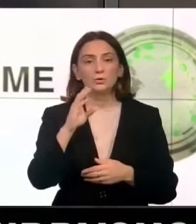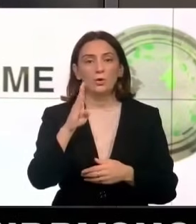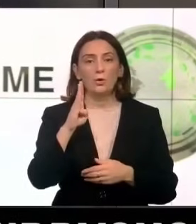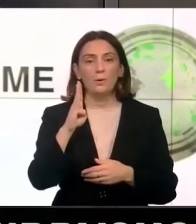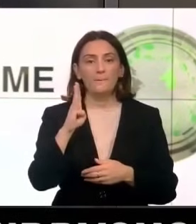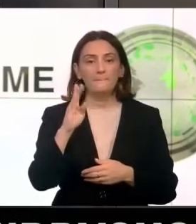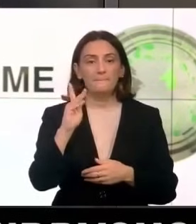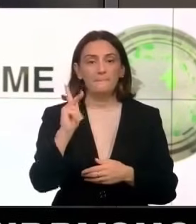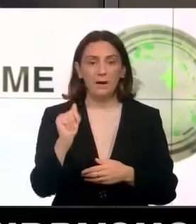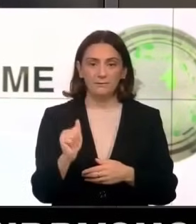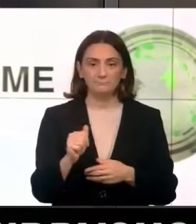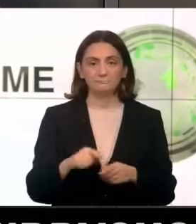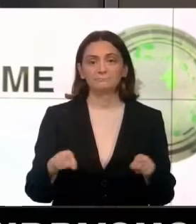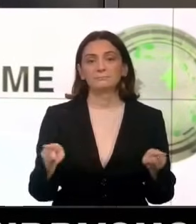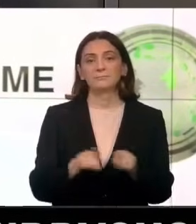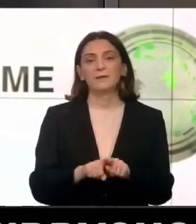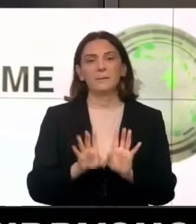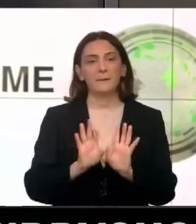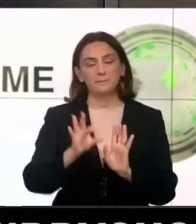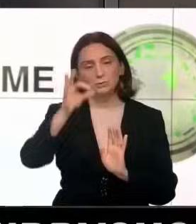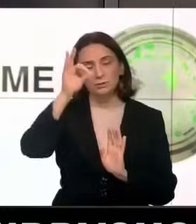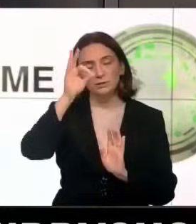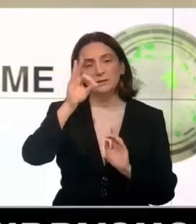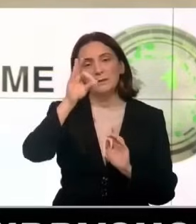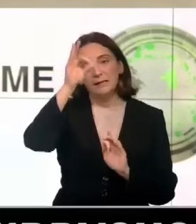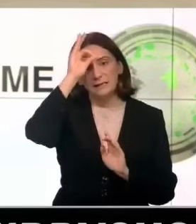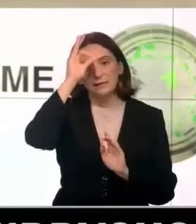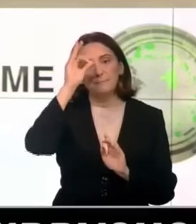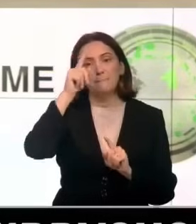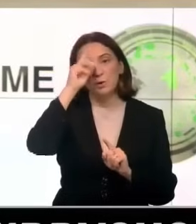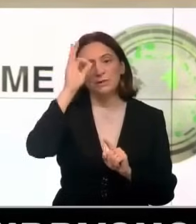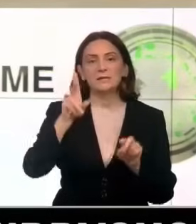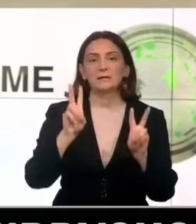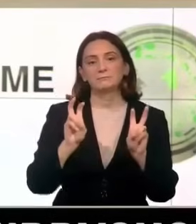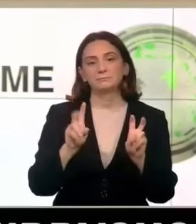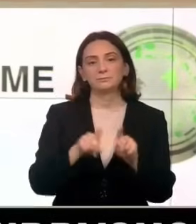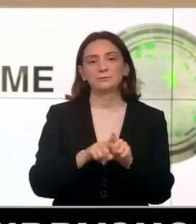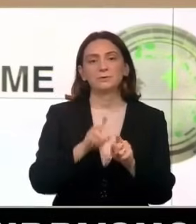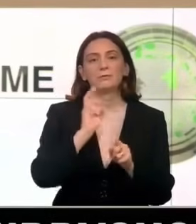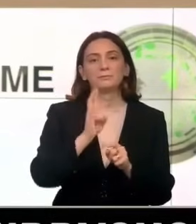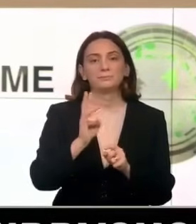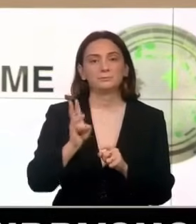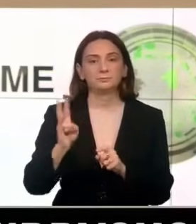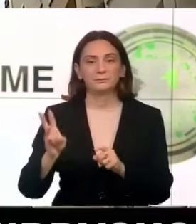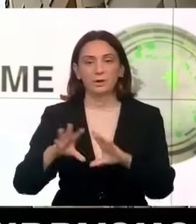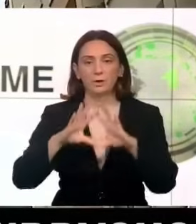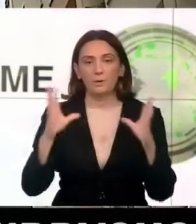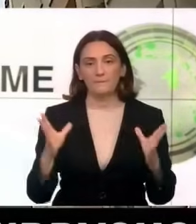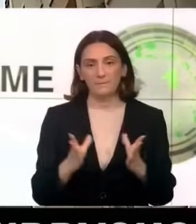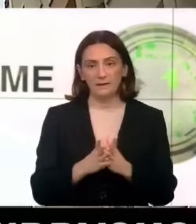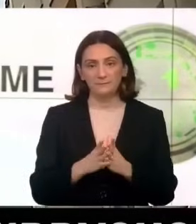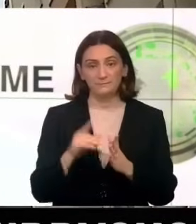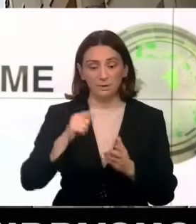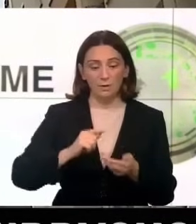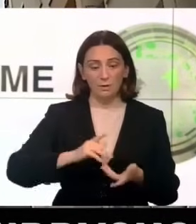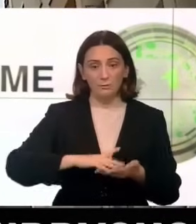pas kanë fuqinë për të mbledhur në mënyrë efektive. Administratori do të duhet të krijojë edhe një fond rezervë kundrejt transparencës